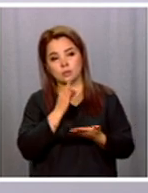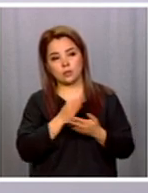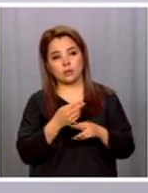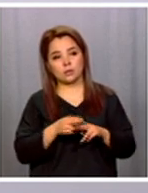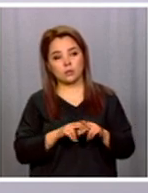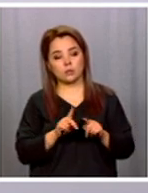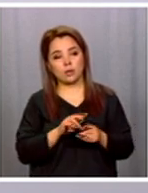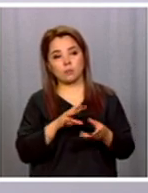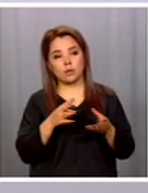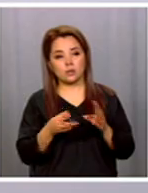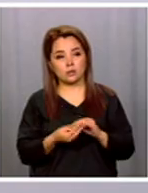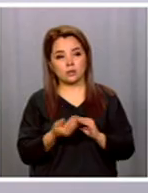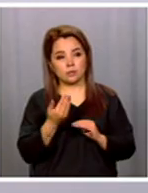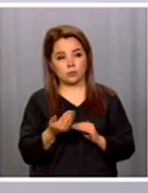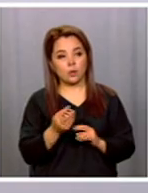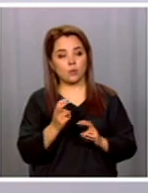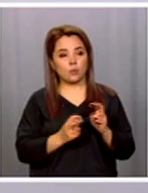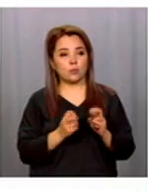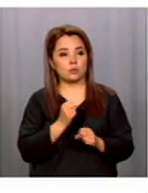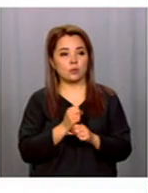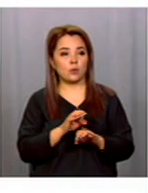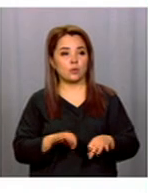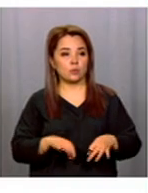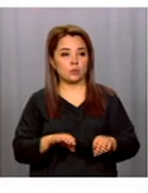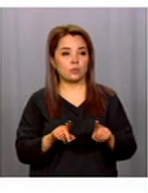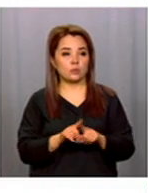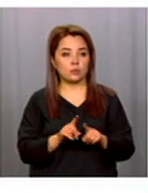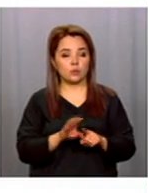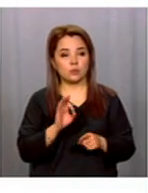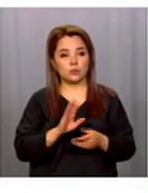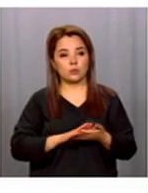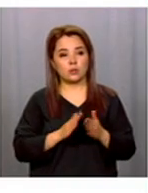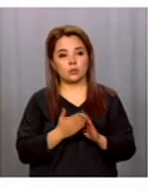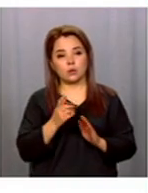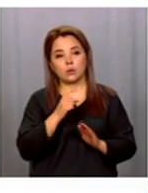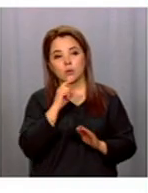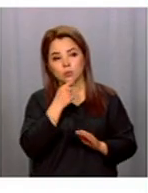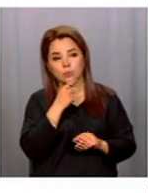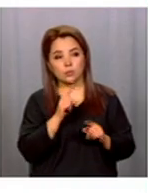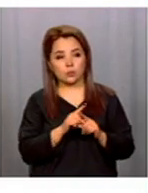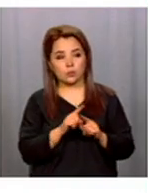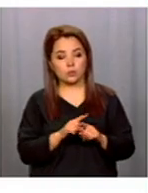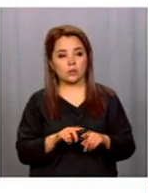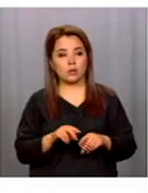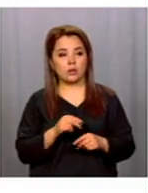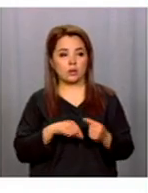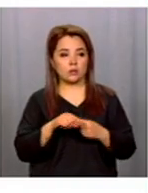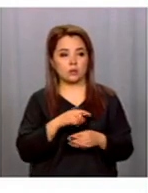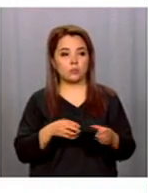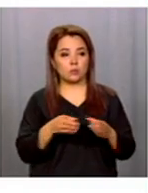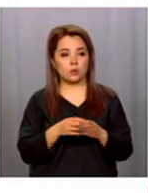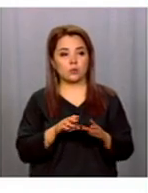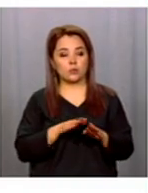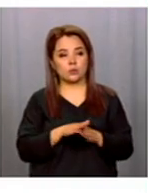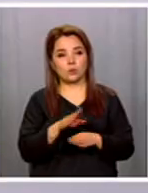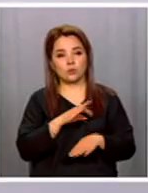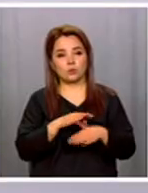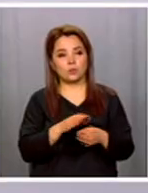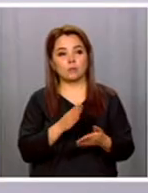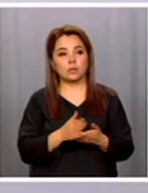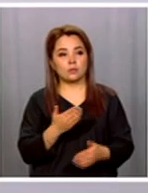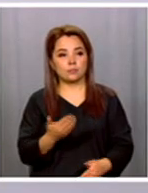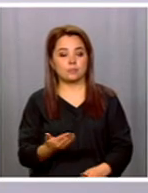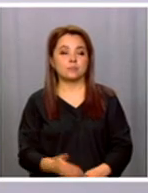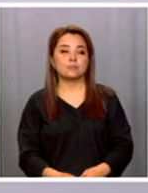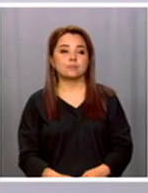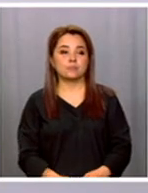қызметтердің барлығын өндірістік, көлік және әлеуметтік экономикалық инфрақұрылым кәсіпорындары орындайды екен. Олай